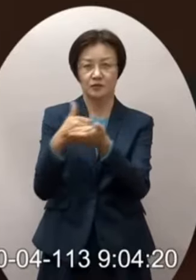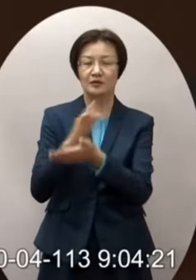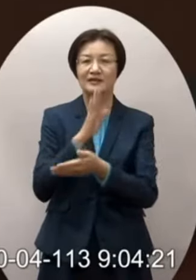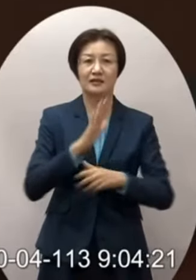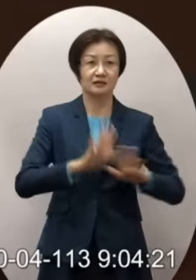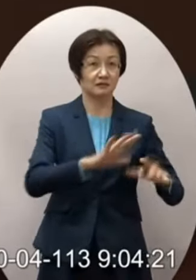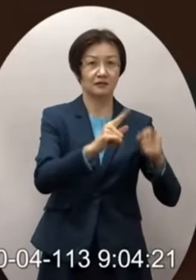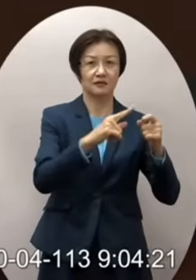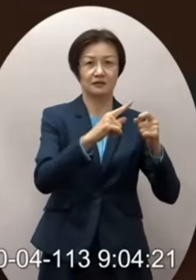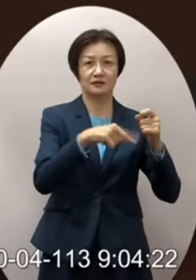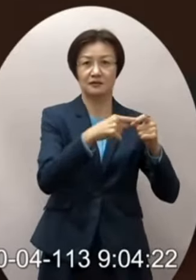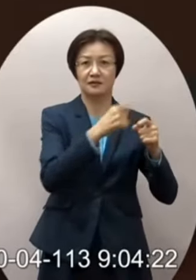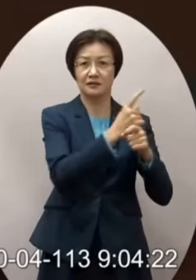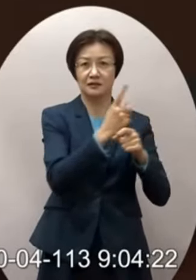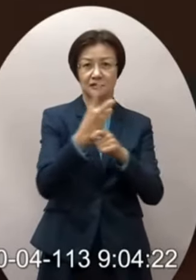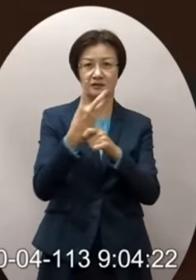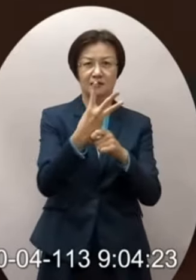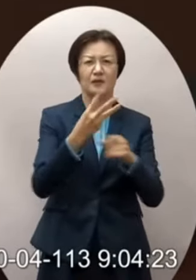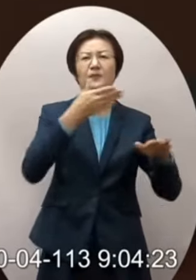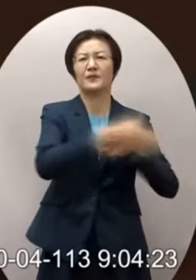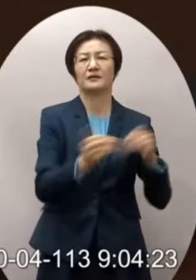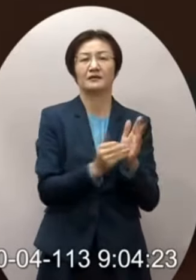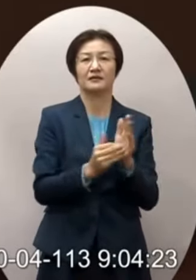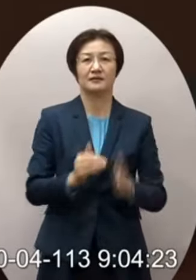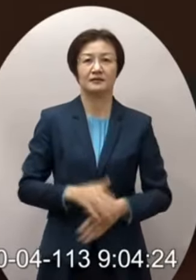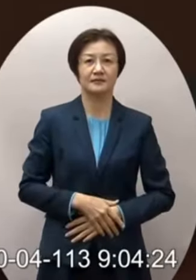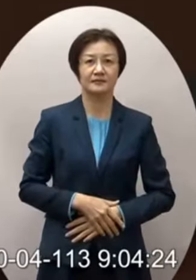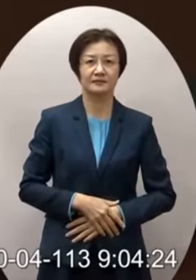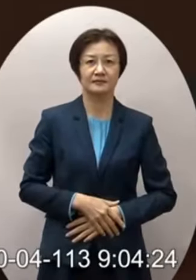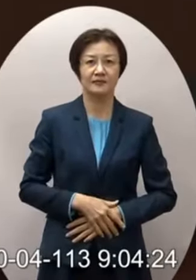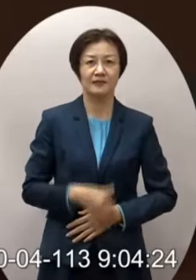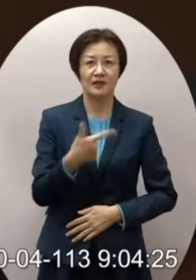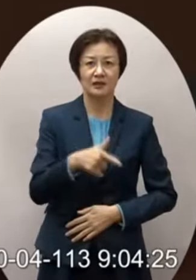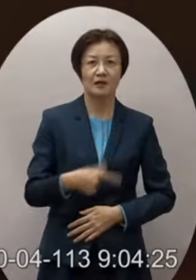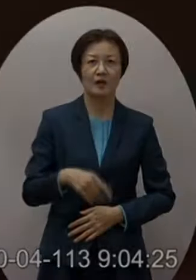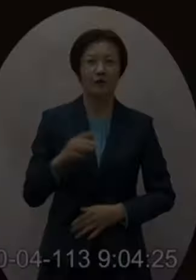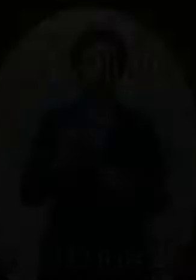的预算，今年113年的预算早就通过了，不要再睁眼说瞎话。